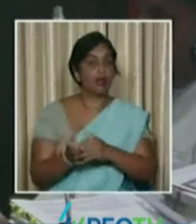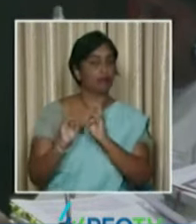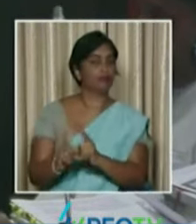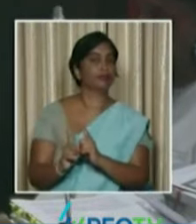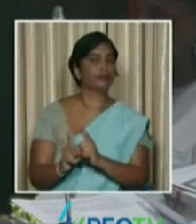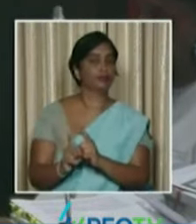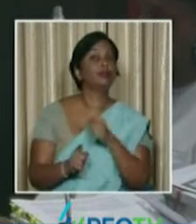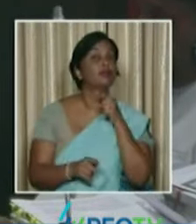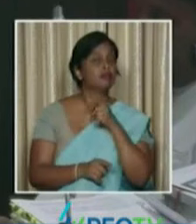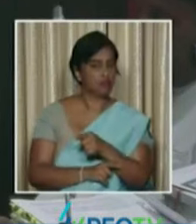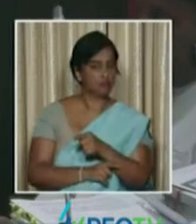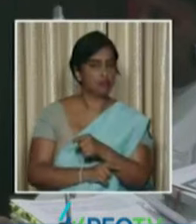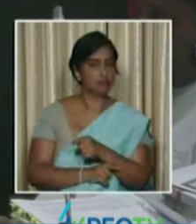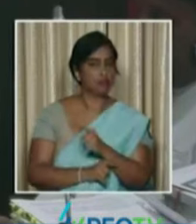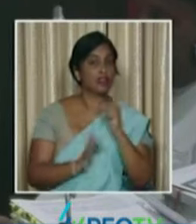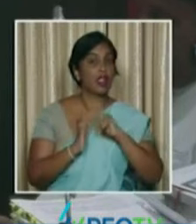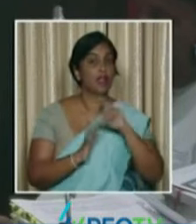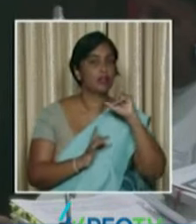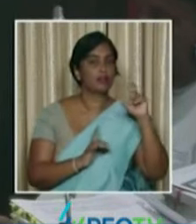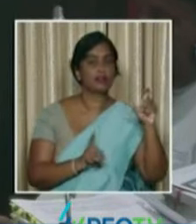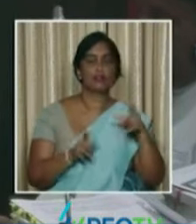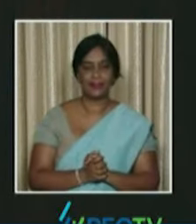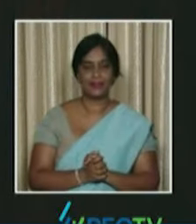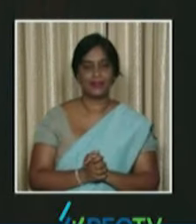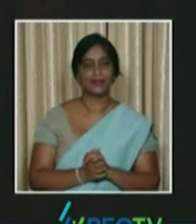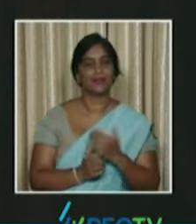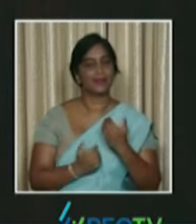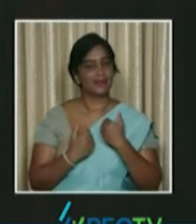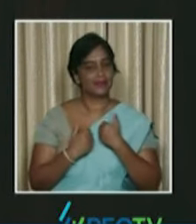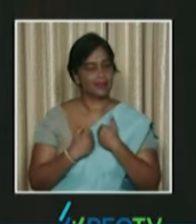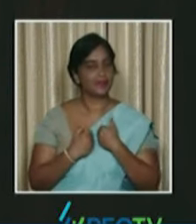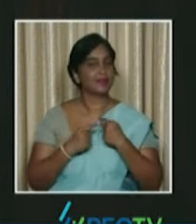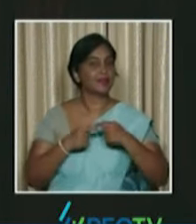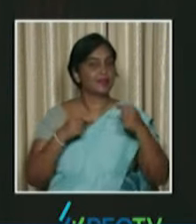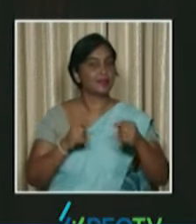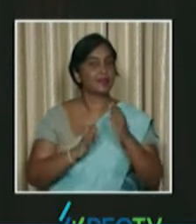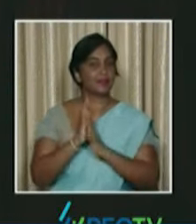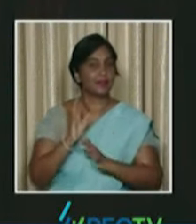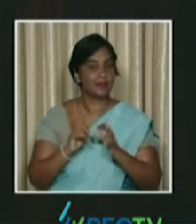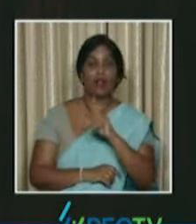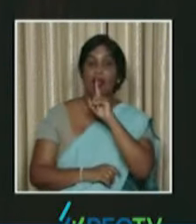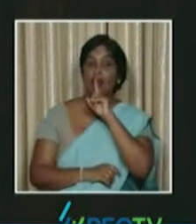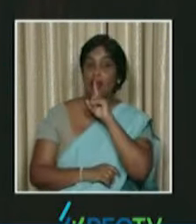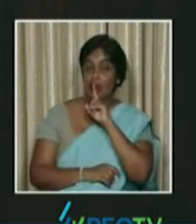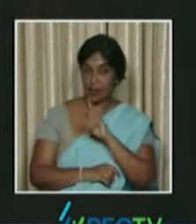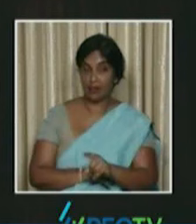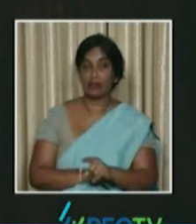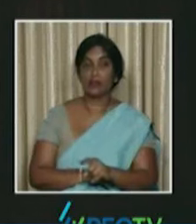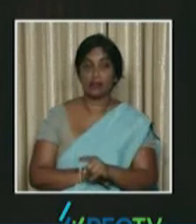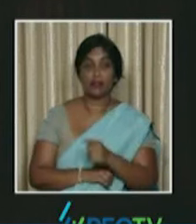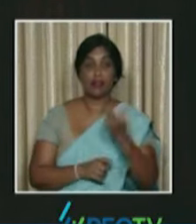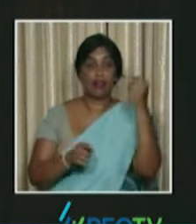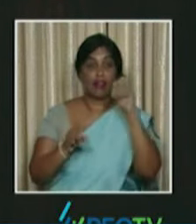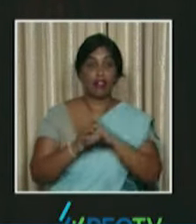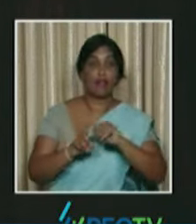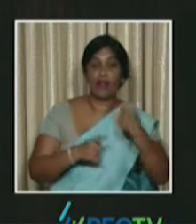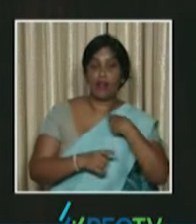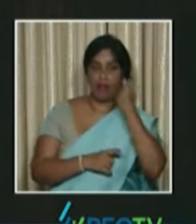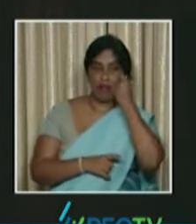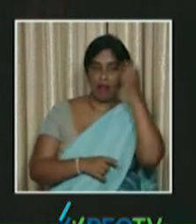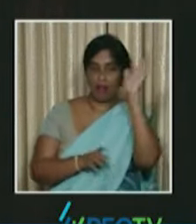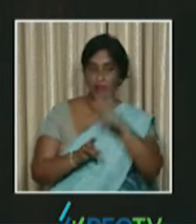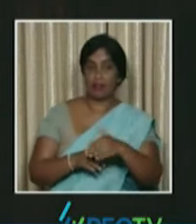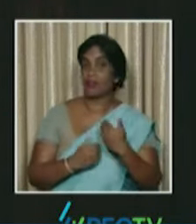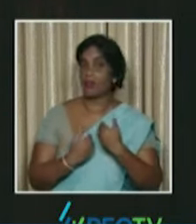කරුවා. ඒකයි අයිටි එක වෙනම තානාක් කරුවේ. අපේ විපක්ෂයේ මන්ත්‍රීතුමන්ලා 3 දෙනෙක් හිටියා. ඒගොල්ලන් ආවේ වෙන පරමාර්ථයකින්.